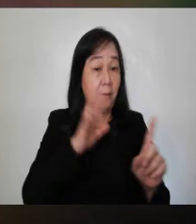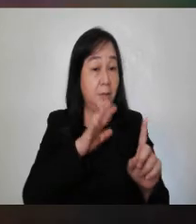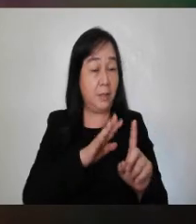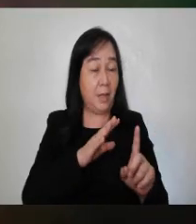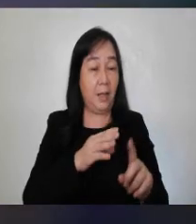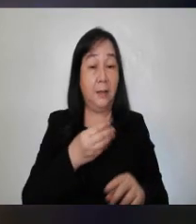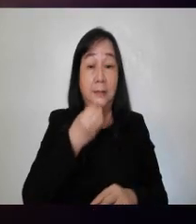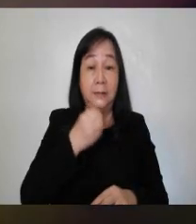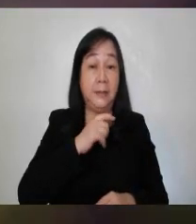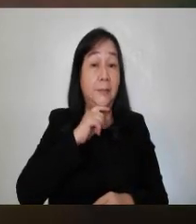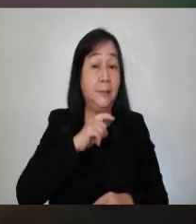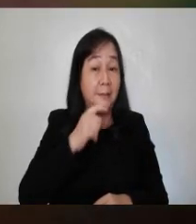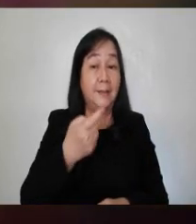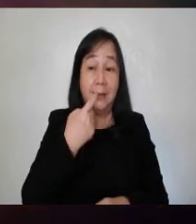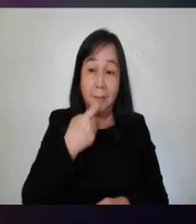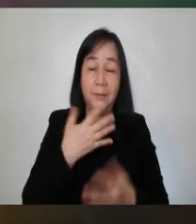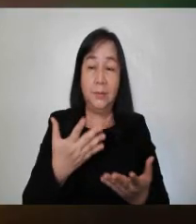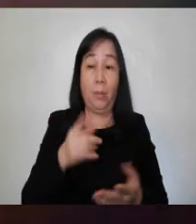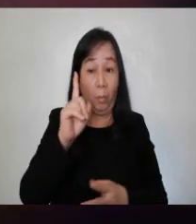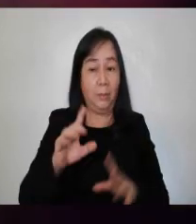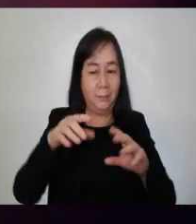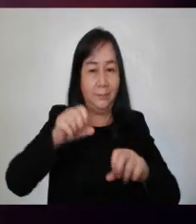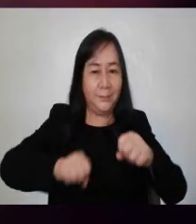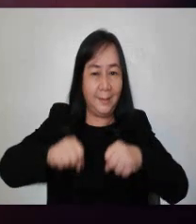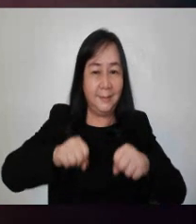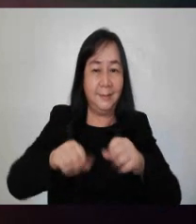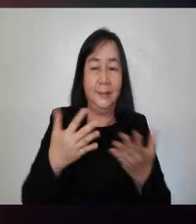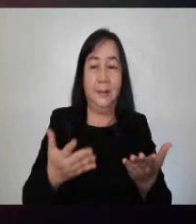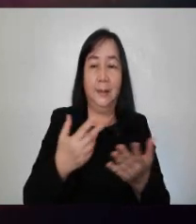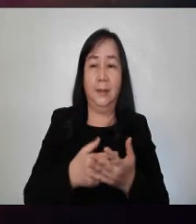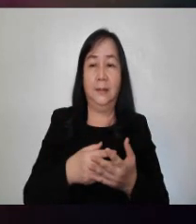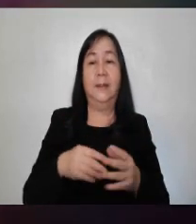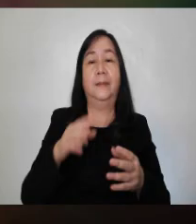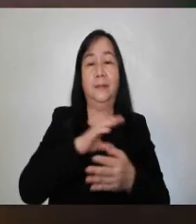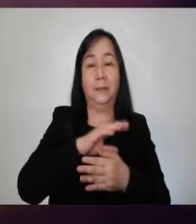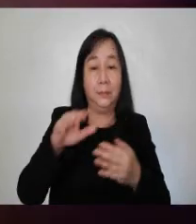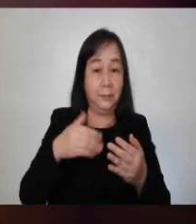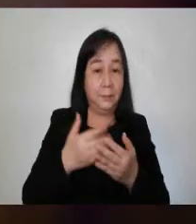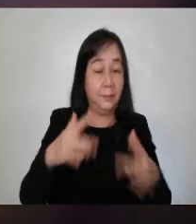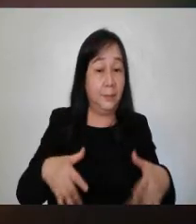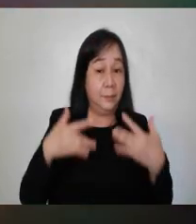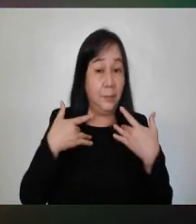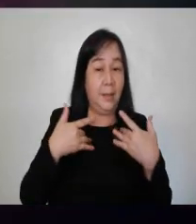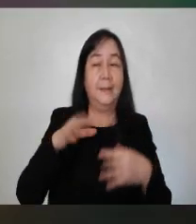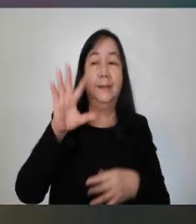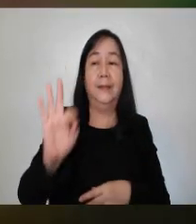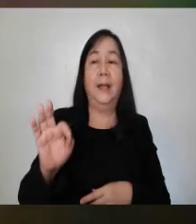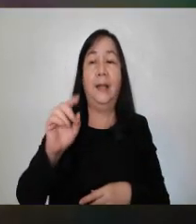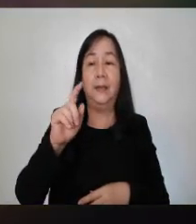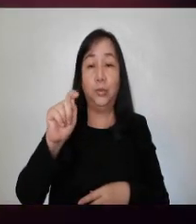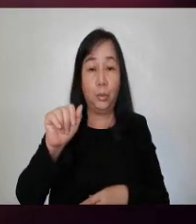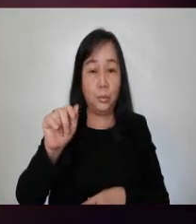sa pagkain ng metal, salamin o kahit isang bisikleta. Sa buong buhay niya, nakonsumo niya ang